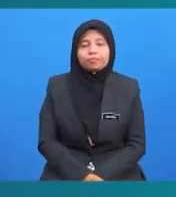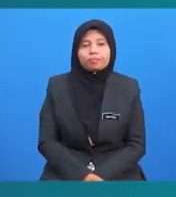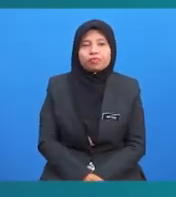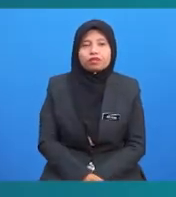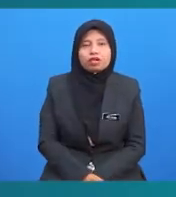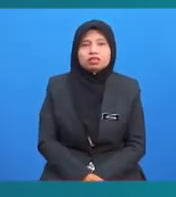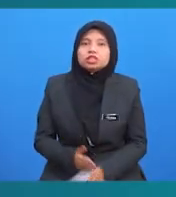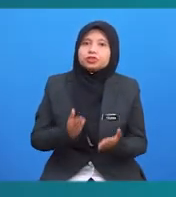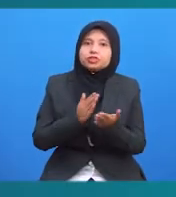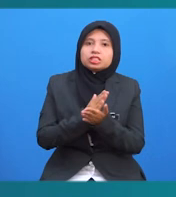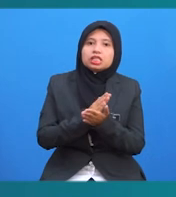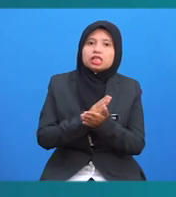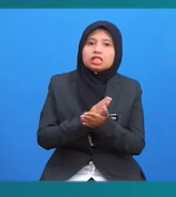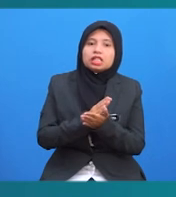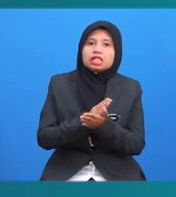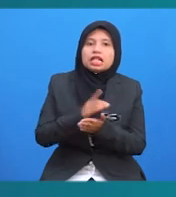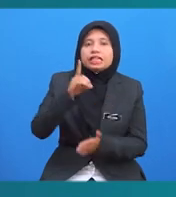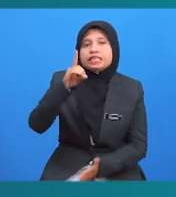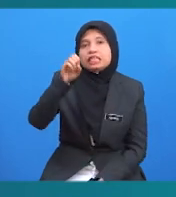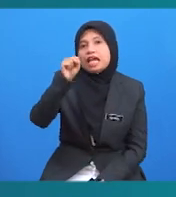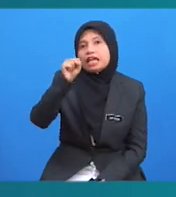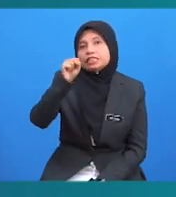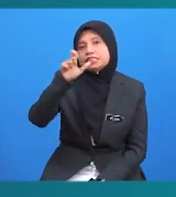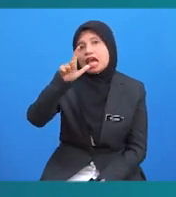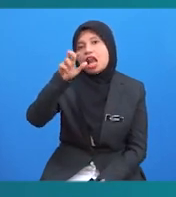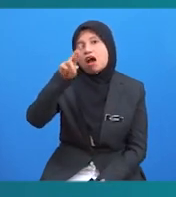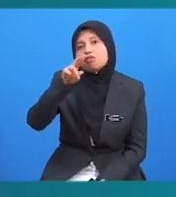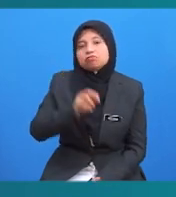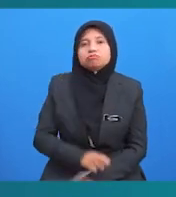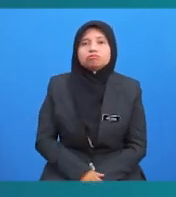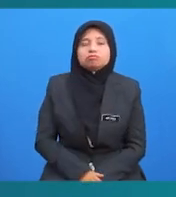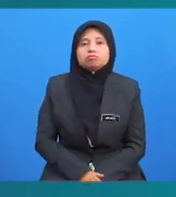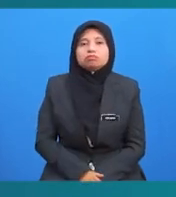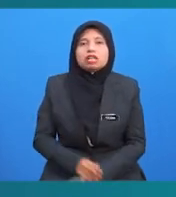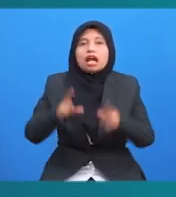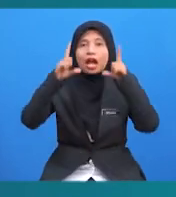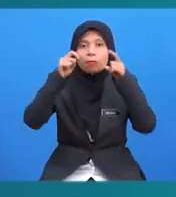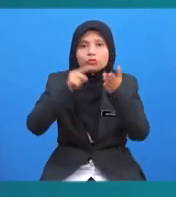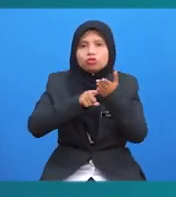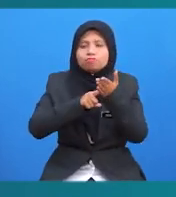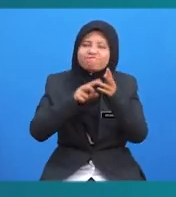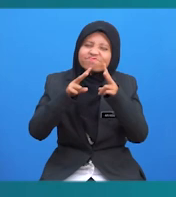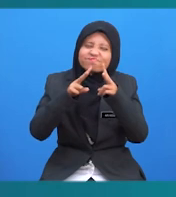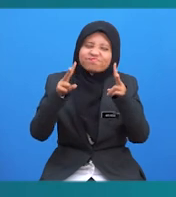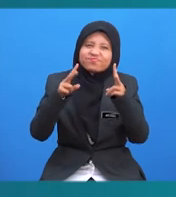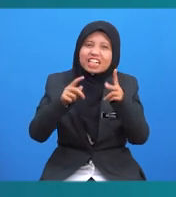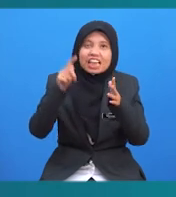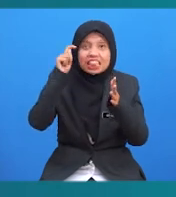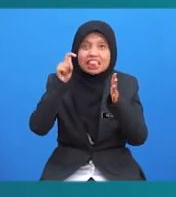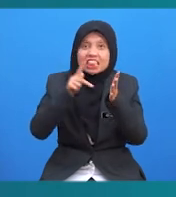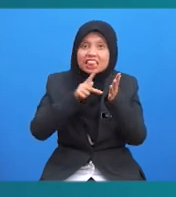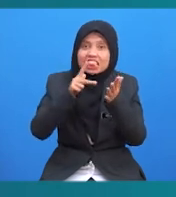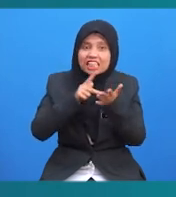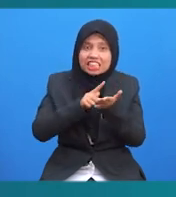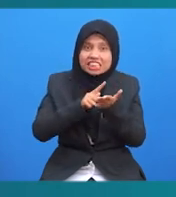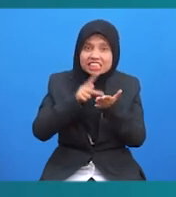Baiklah, seterusnya adalah kamera DSLR. Kamera ini sangat terkenal pada zaman remaja saya,